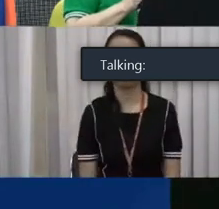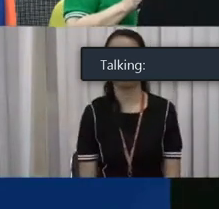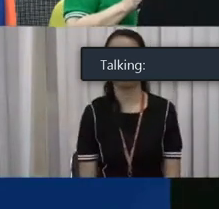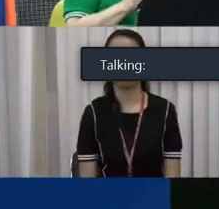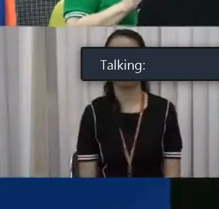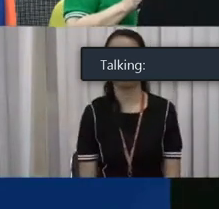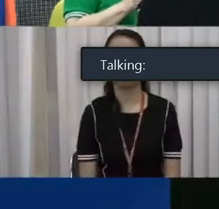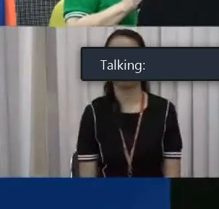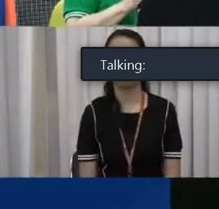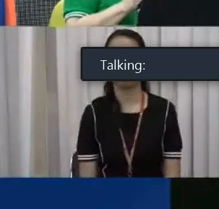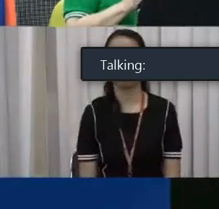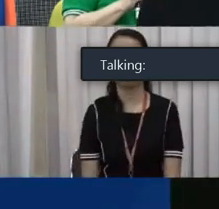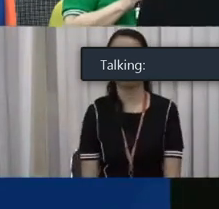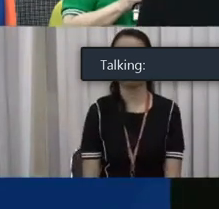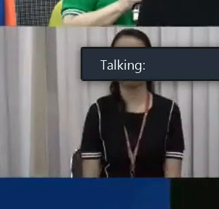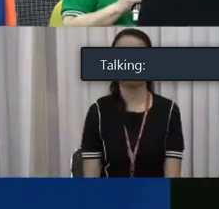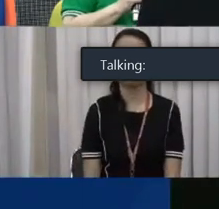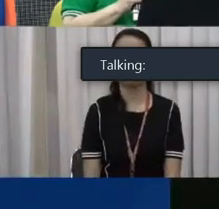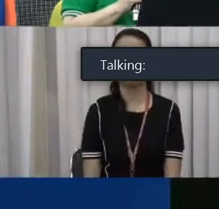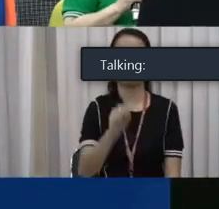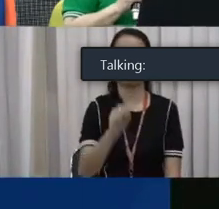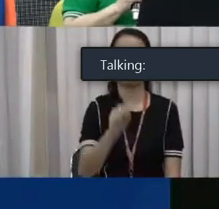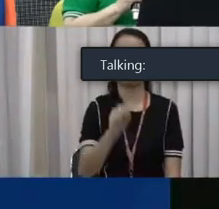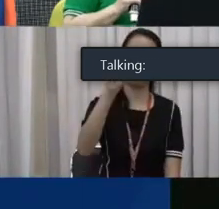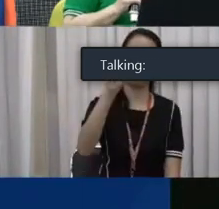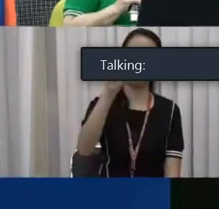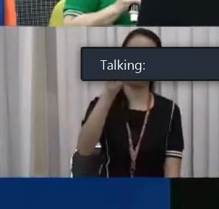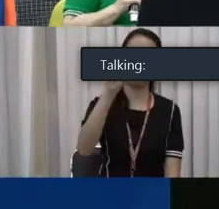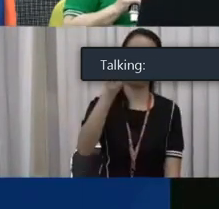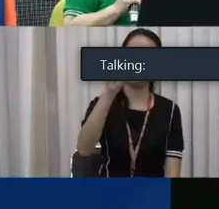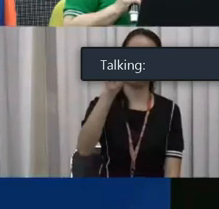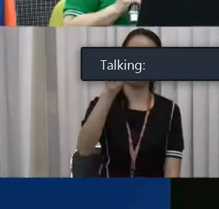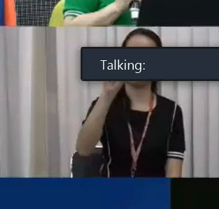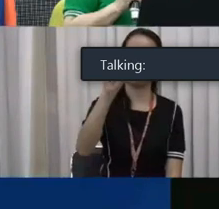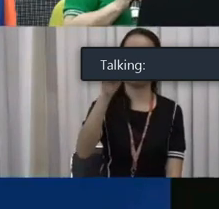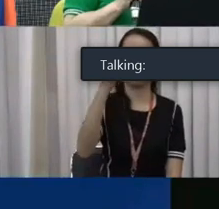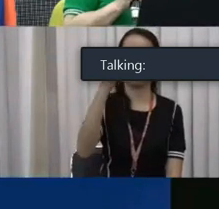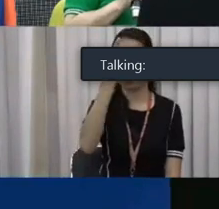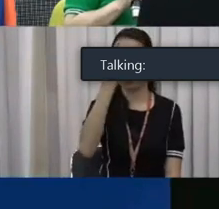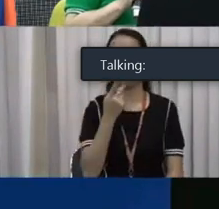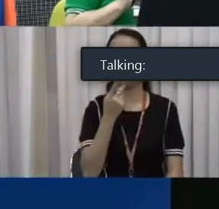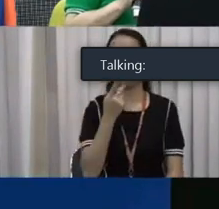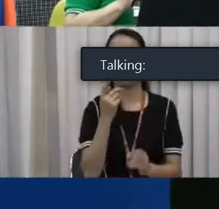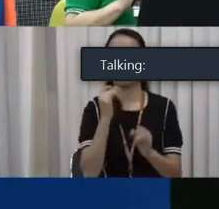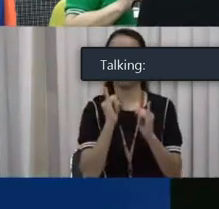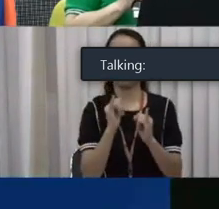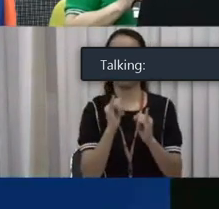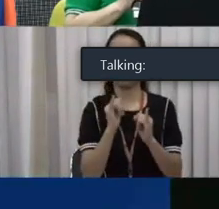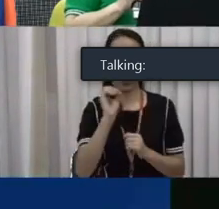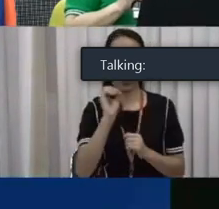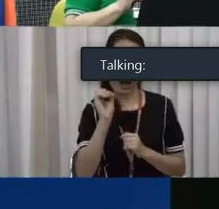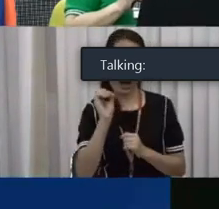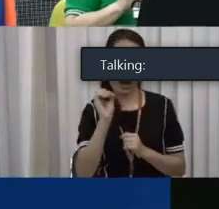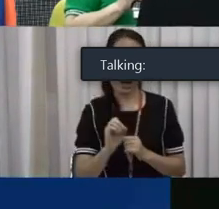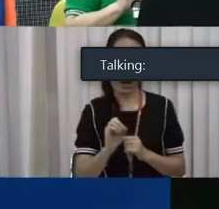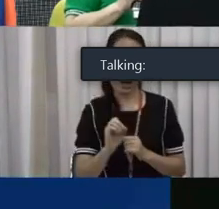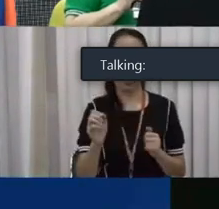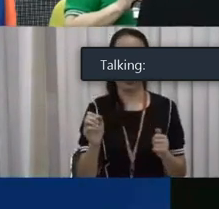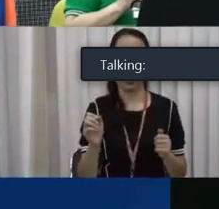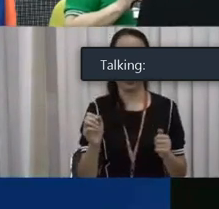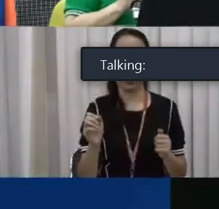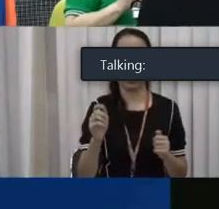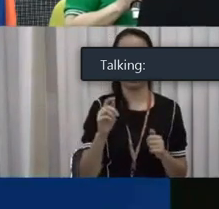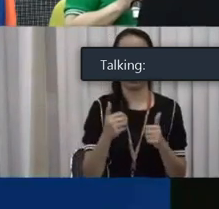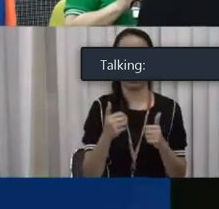authentic ang iyang giklaim nga solo parent. Kaning solo parent, maoning wala na ba ron siya ay partner, wala